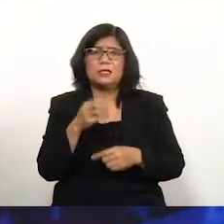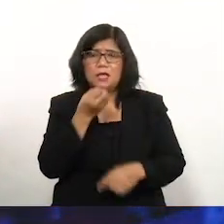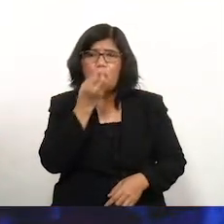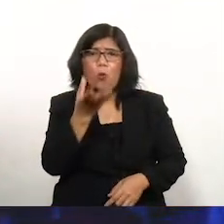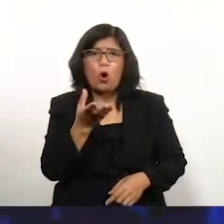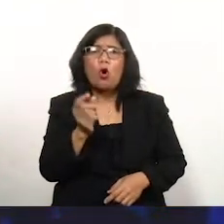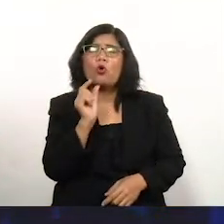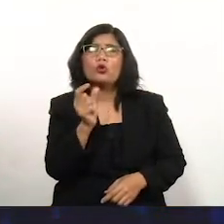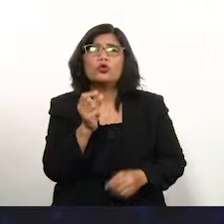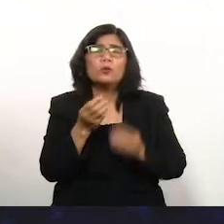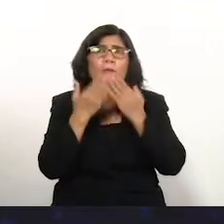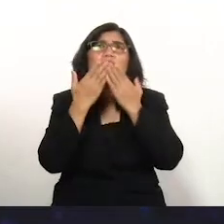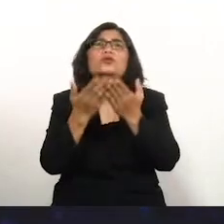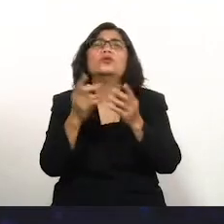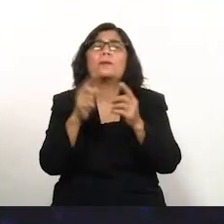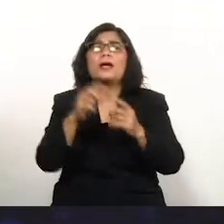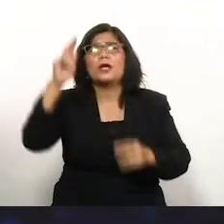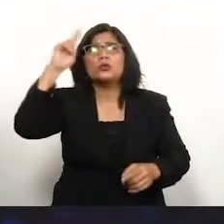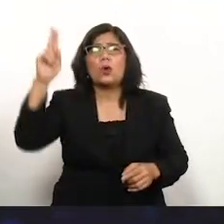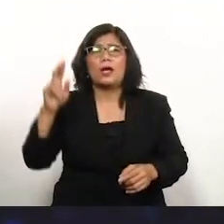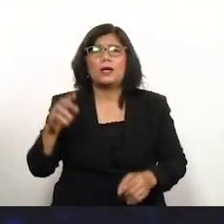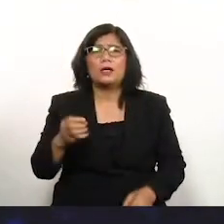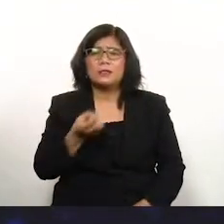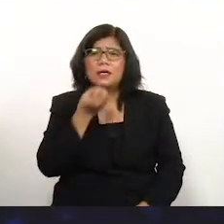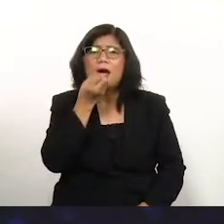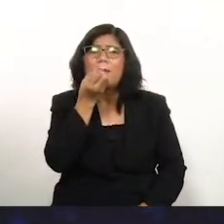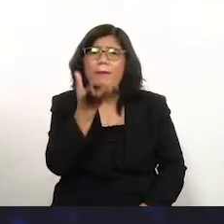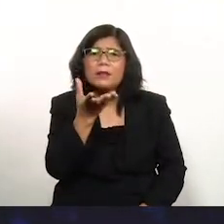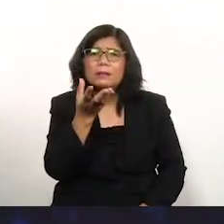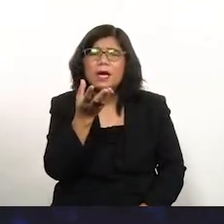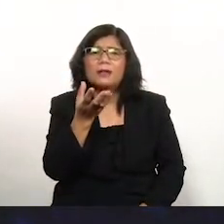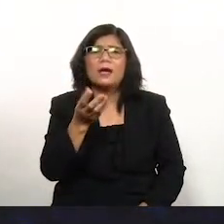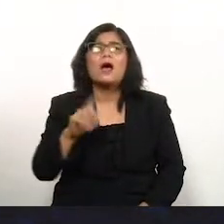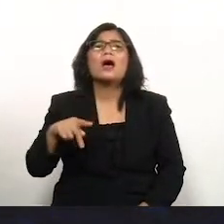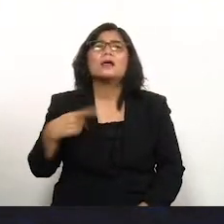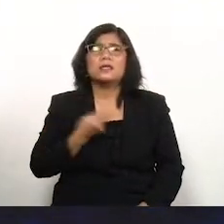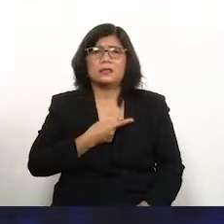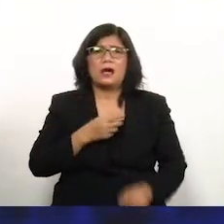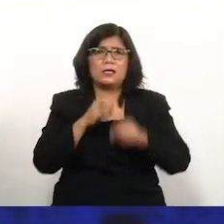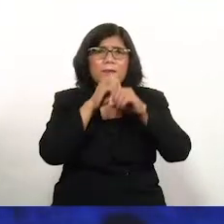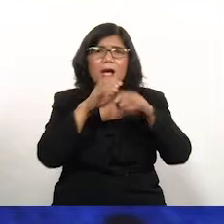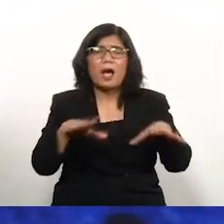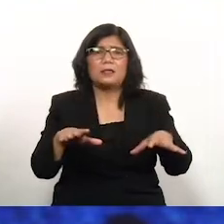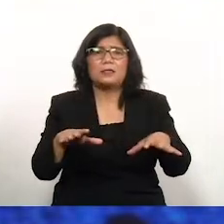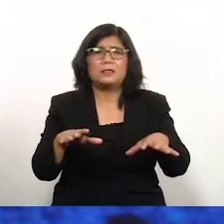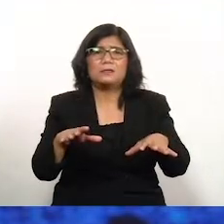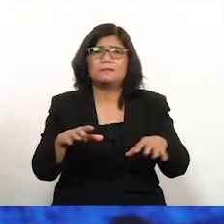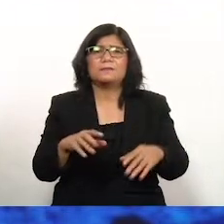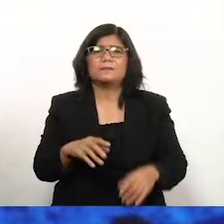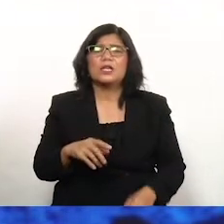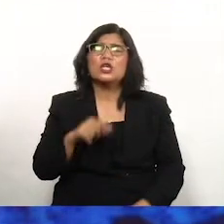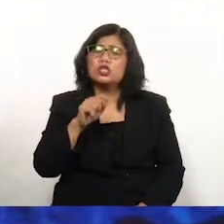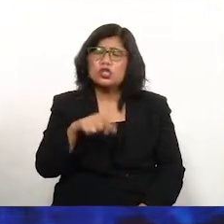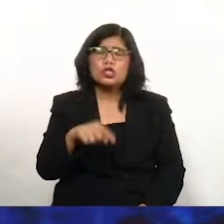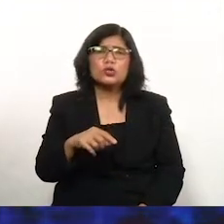saya kepada Tuhan Hai dan kita dapat katakan we are blessed with Ayo kita dapat katakan